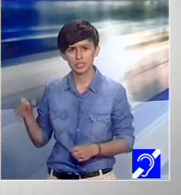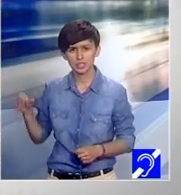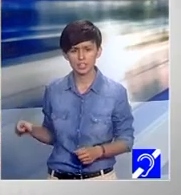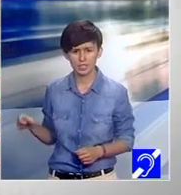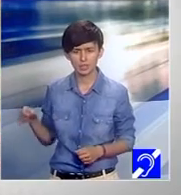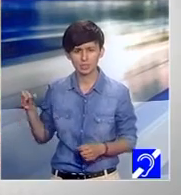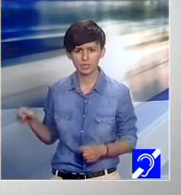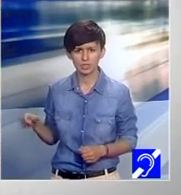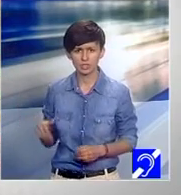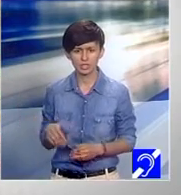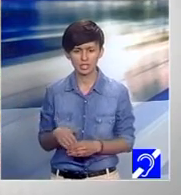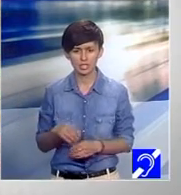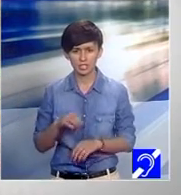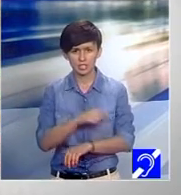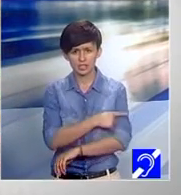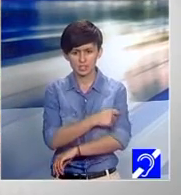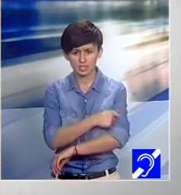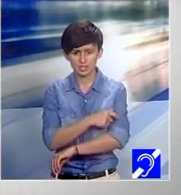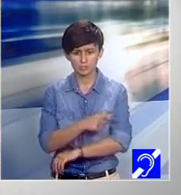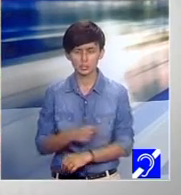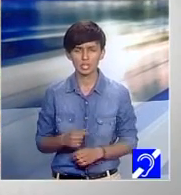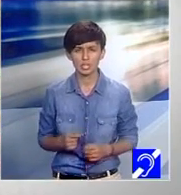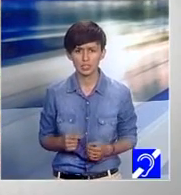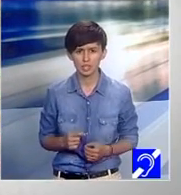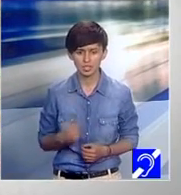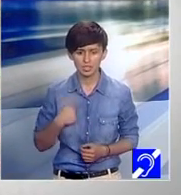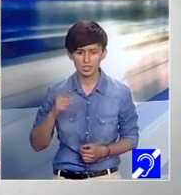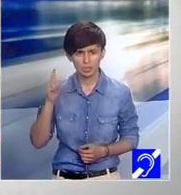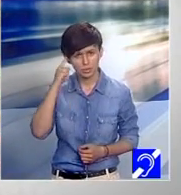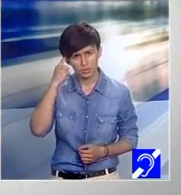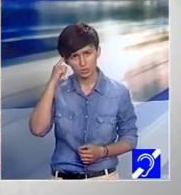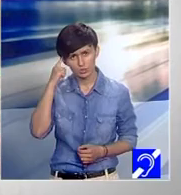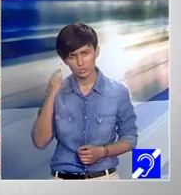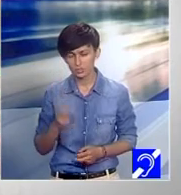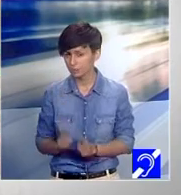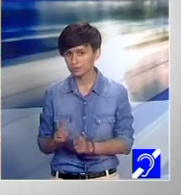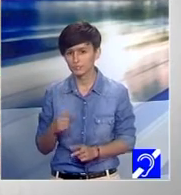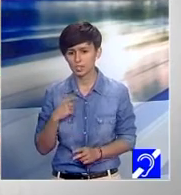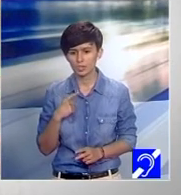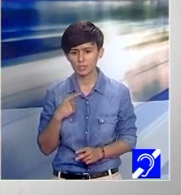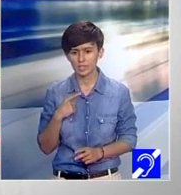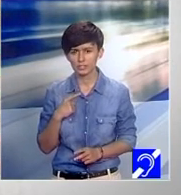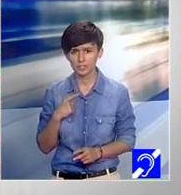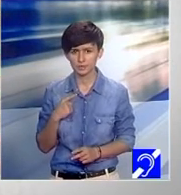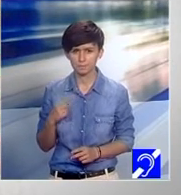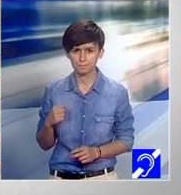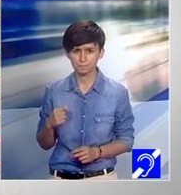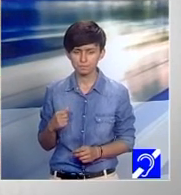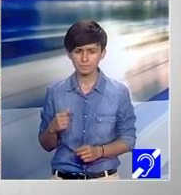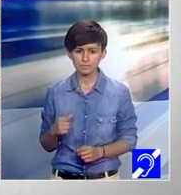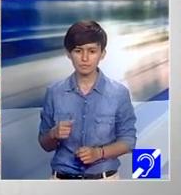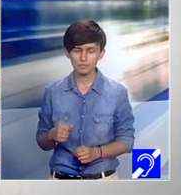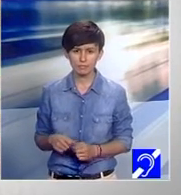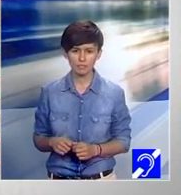într-o împrejurare sau alta, nu știu care este, eu știu doar ce se întâmplă cu probele în momentul în care intră în laboratorul nostru,